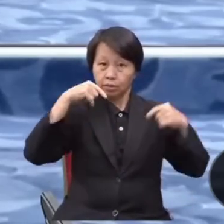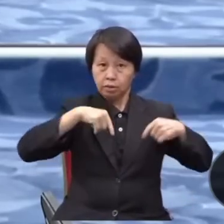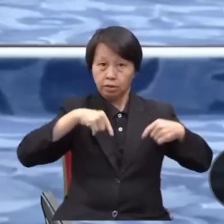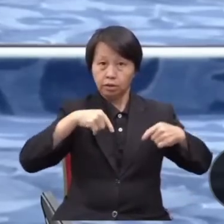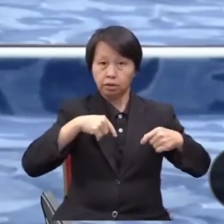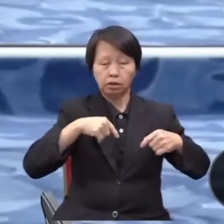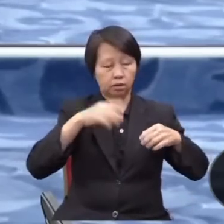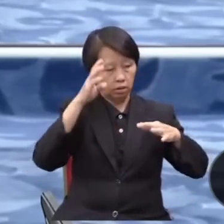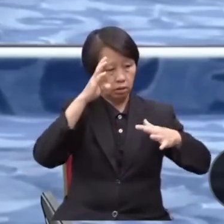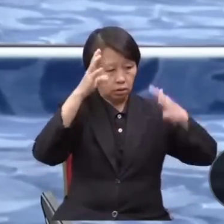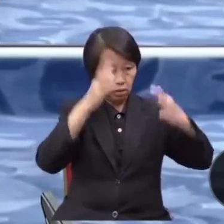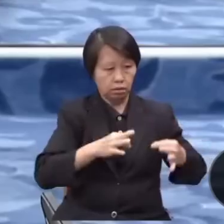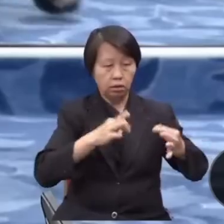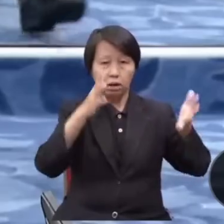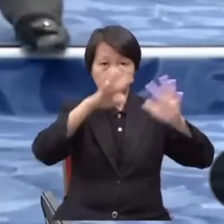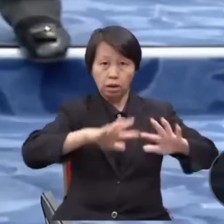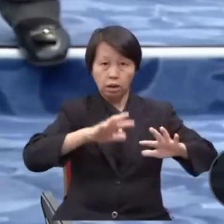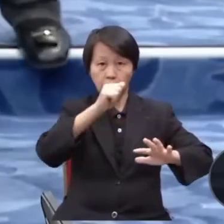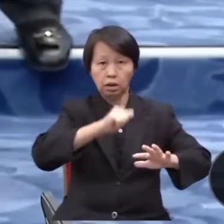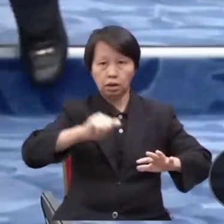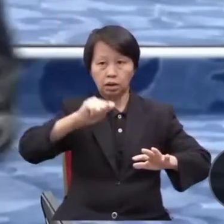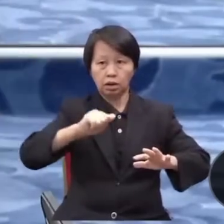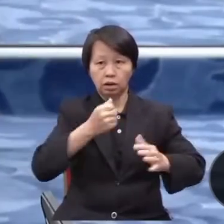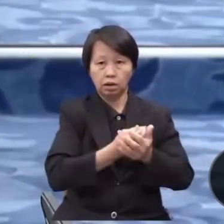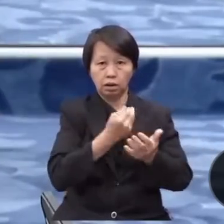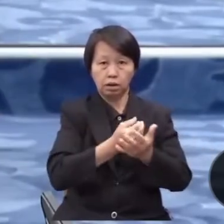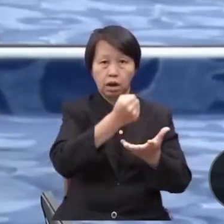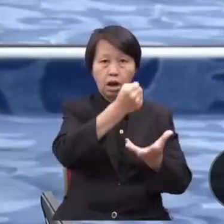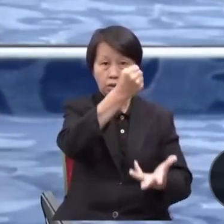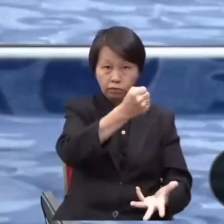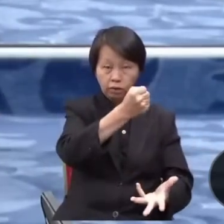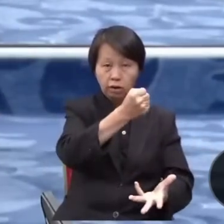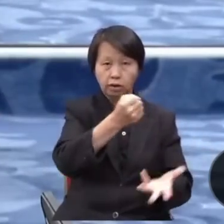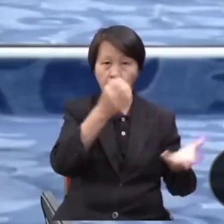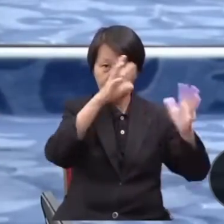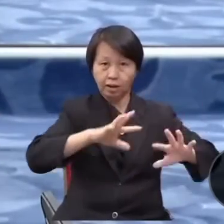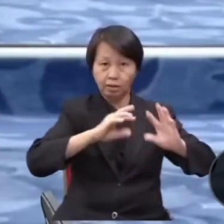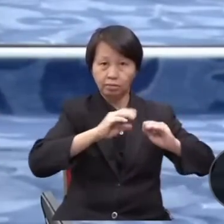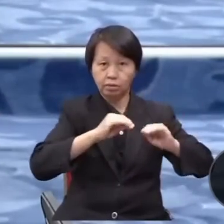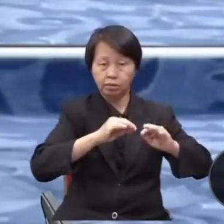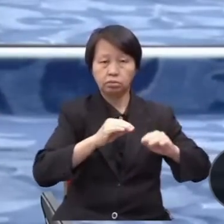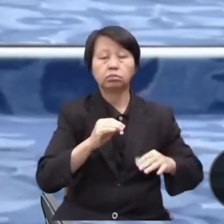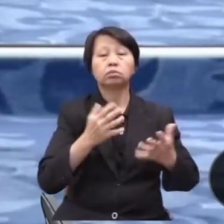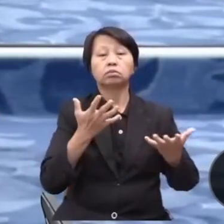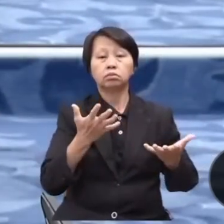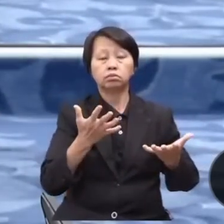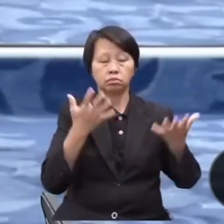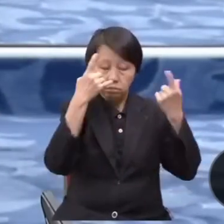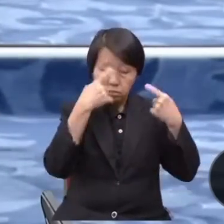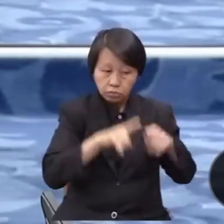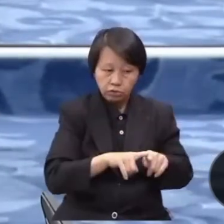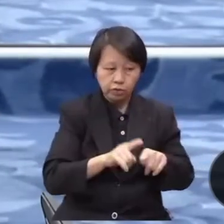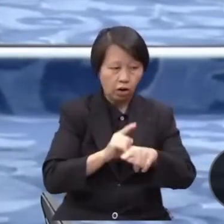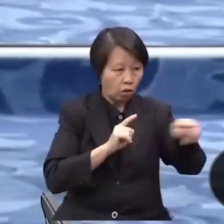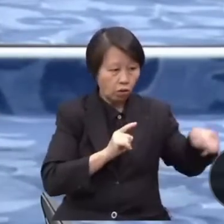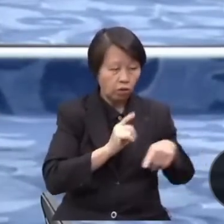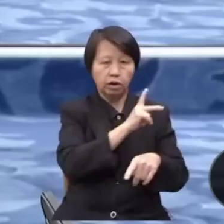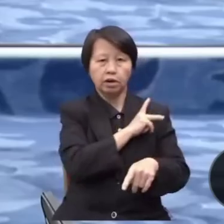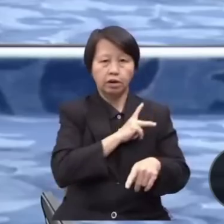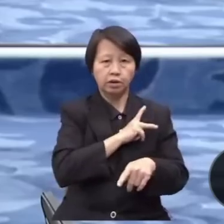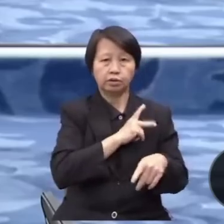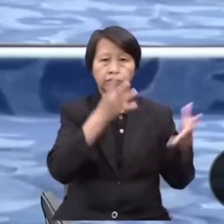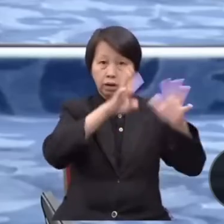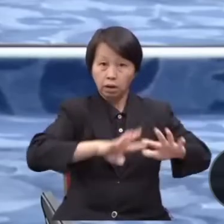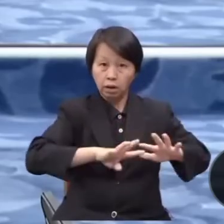arah ASEAN atau Asian Monetary Fund ialah persetujuan ketua-ketua negara ASEAN